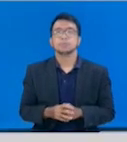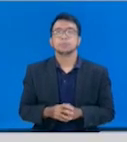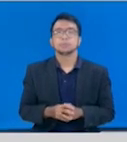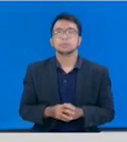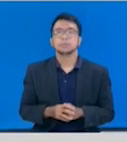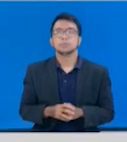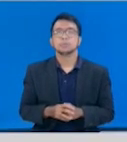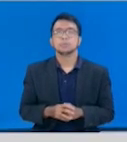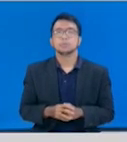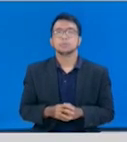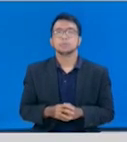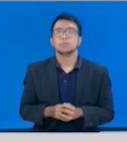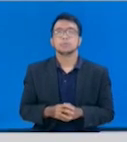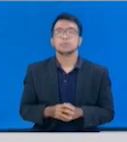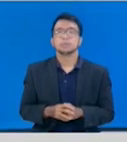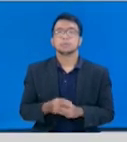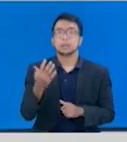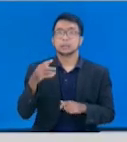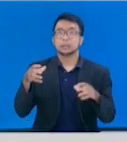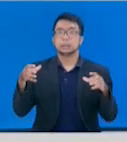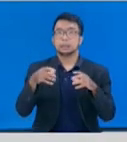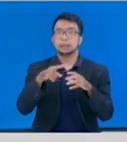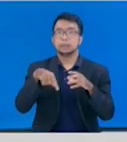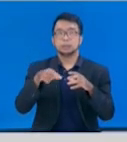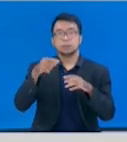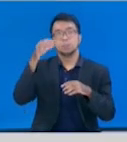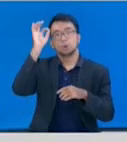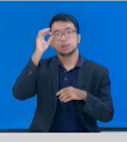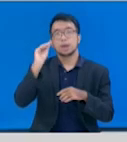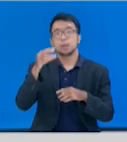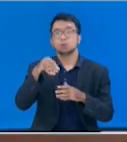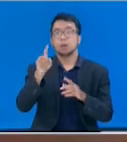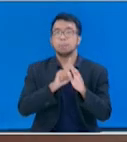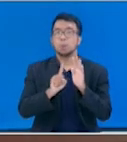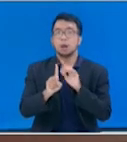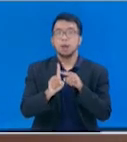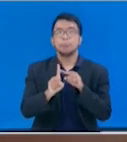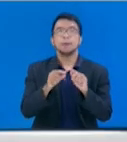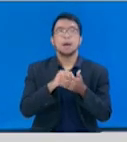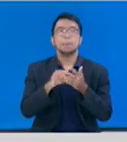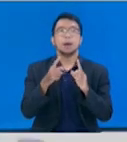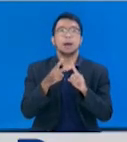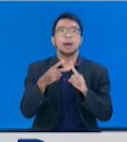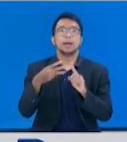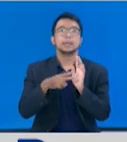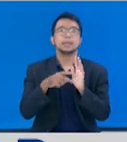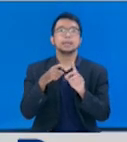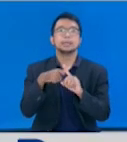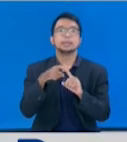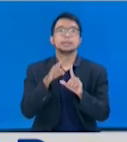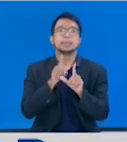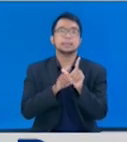Ya, data yang disampaikan oleh pihak Kapolres Metro Jakarta Pusat yaitu Kombes Hengki Haryadi bahwa menyampaikan kepada kami saat ini